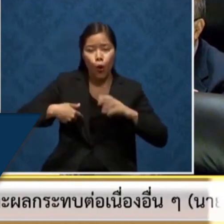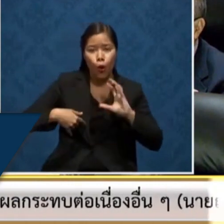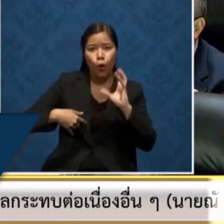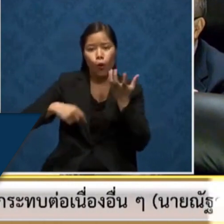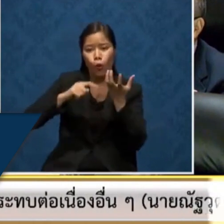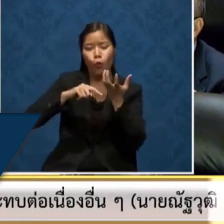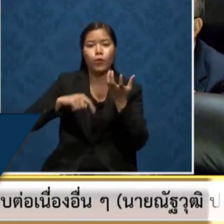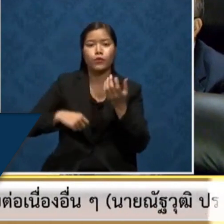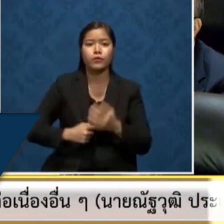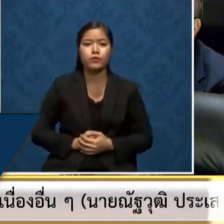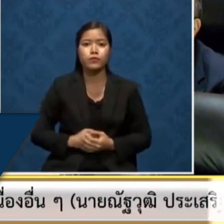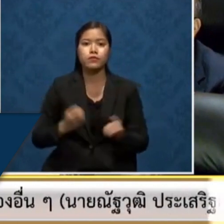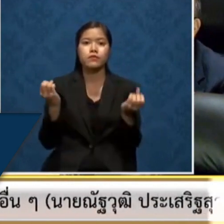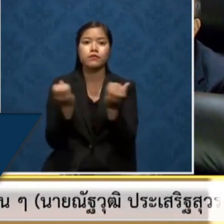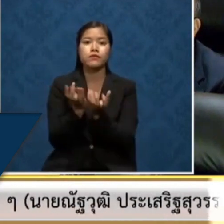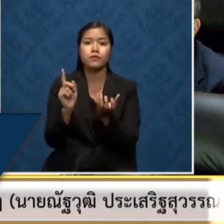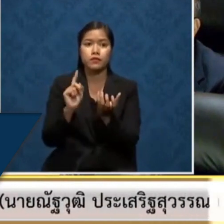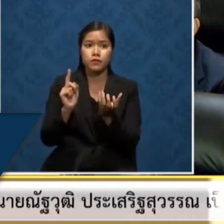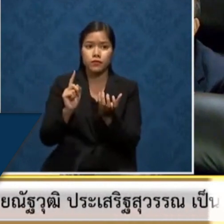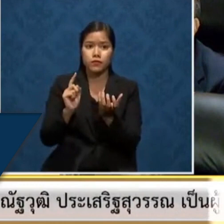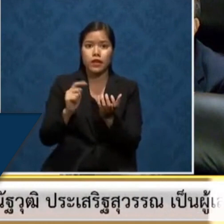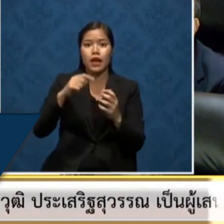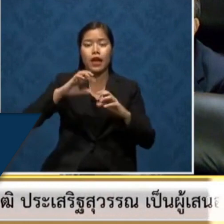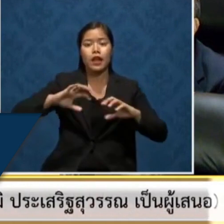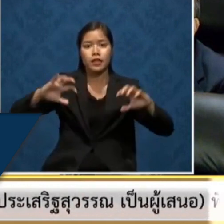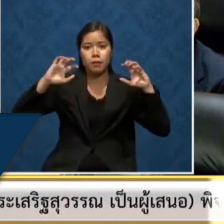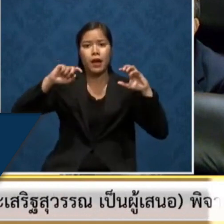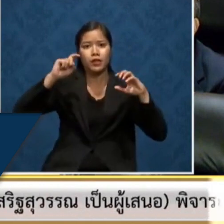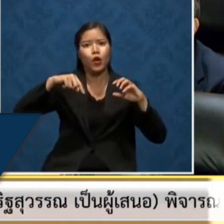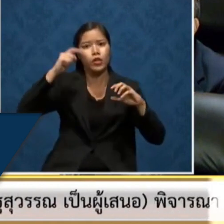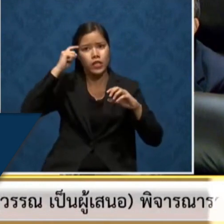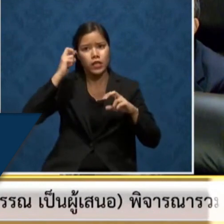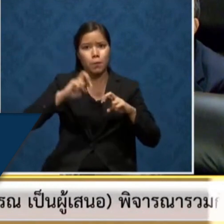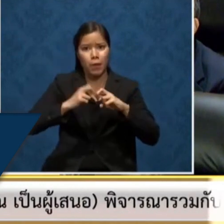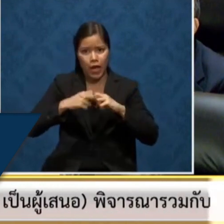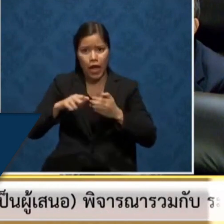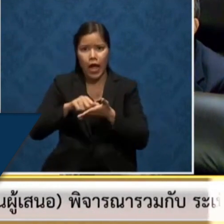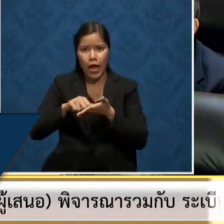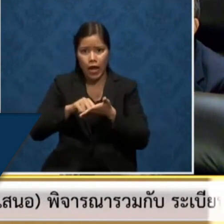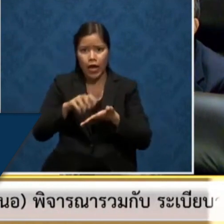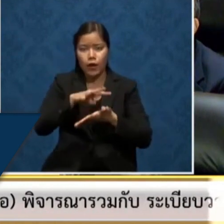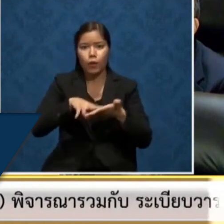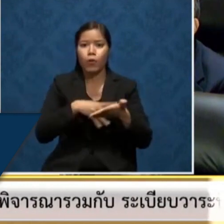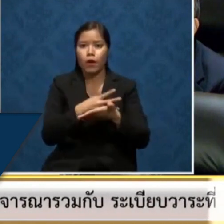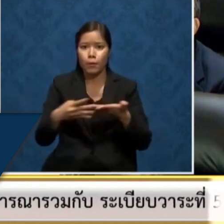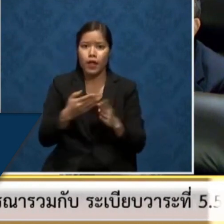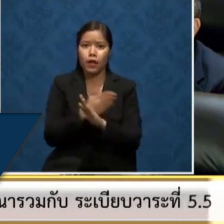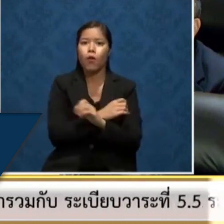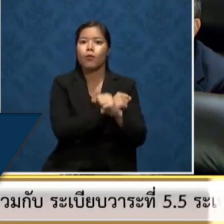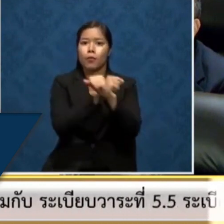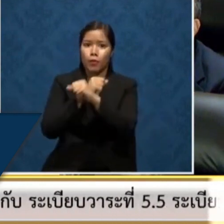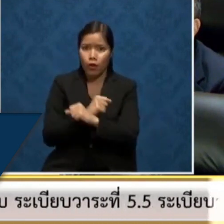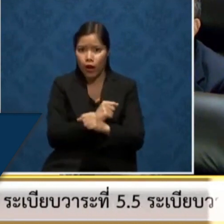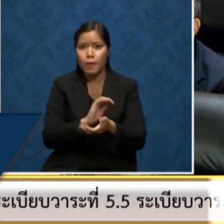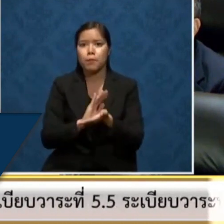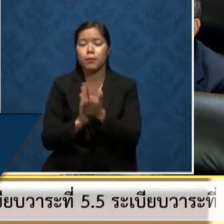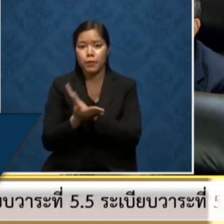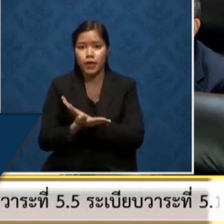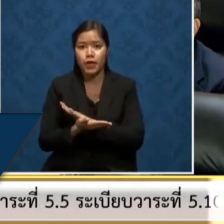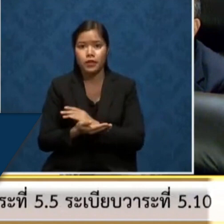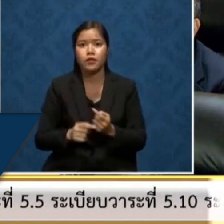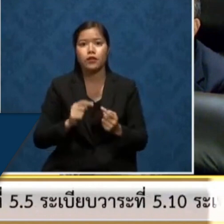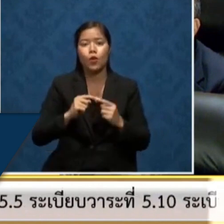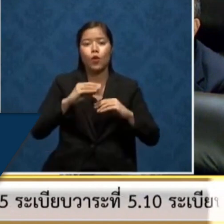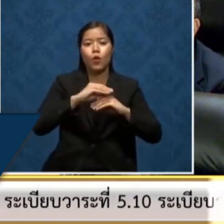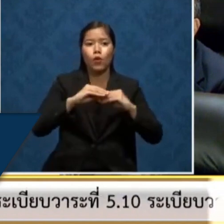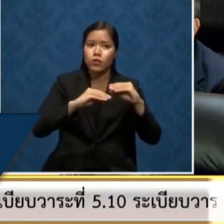แสดงให้เห็นว่ารัฐต้องเปลี่ยนแปลงการรับมือจากคงโครงสร้างหรือการก่อสร้างขนาดใหญ่เป็นมาตรการต่างๆ